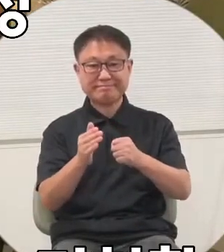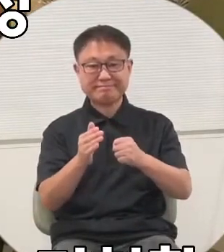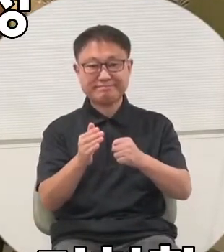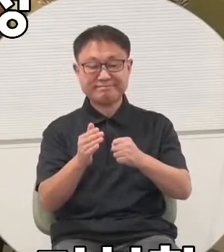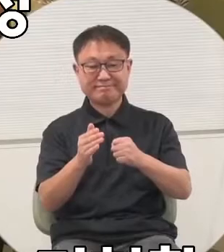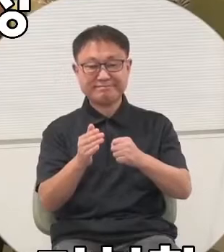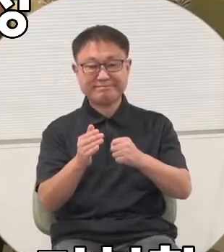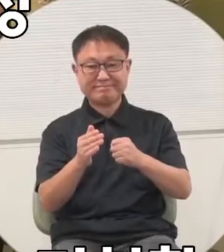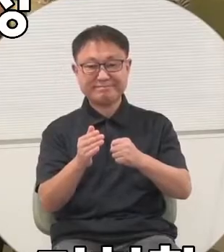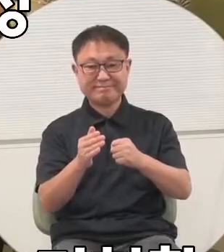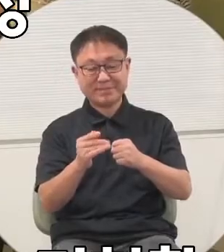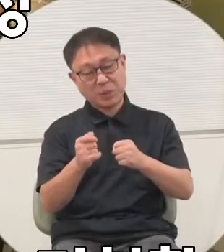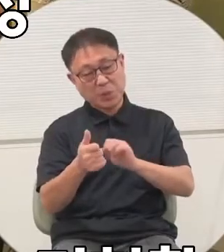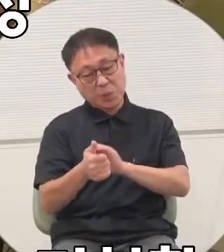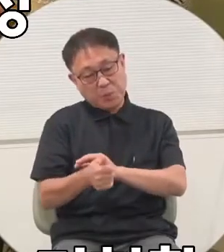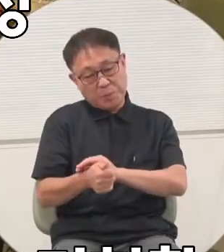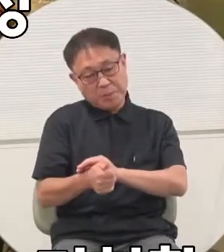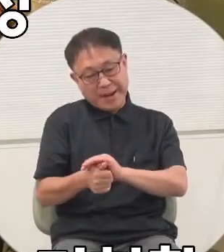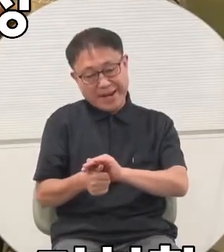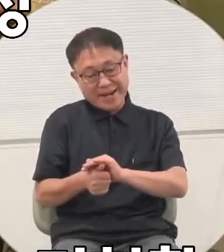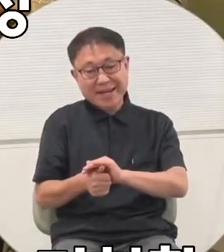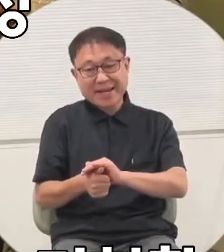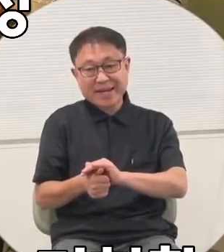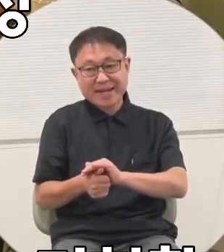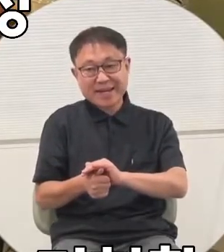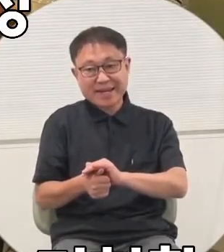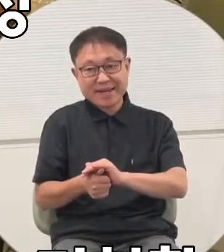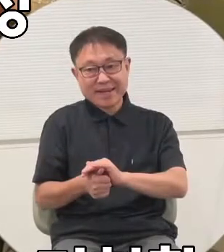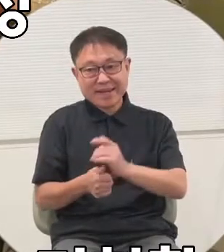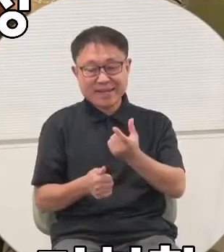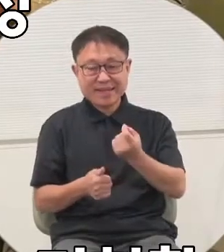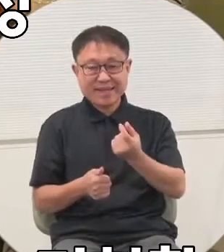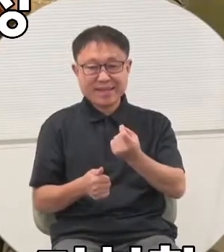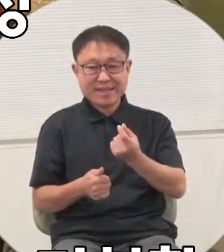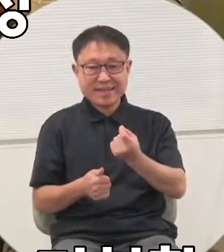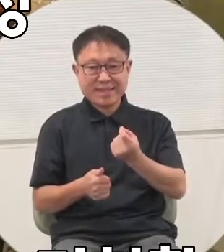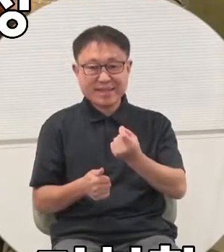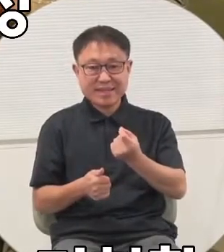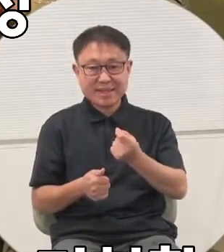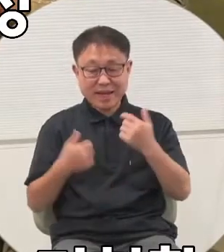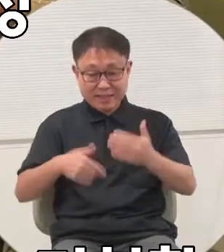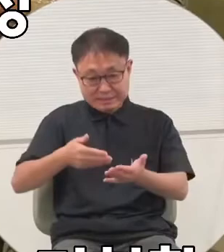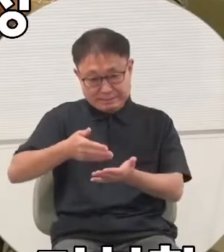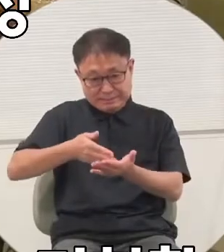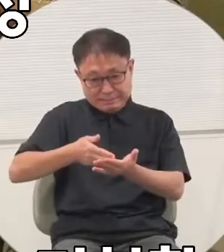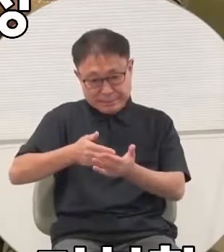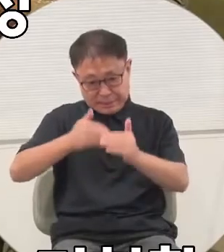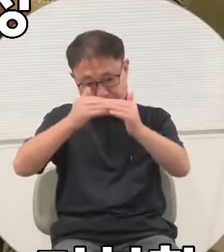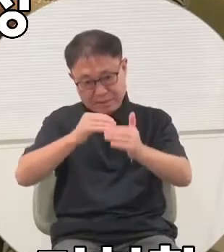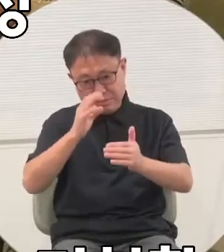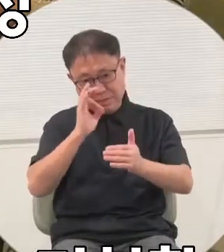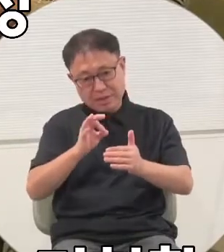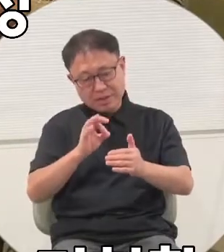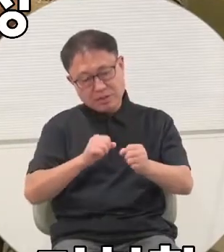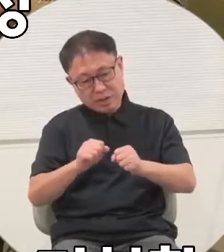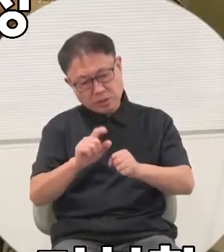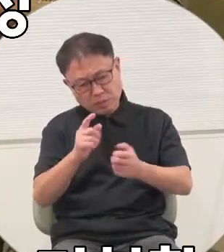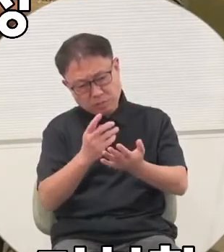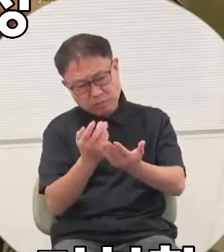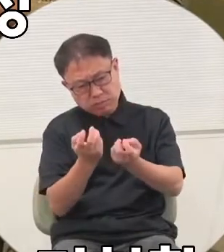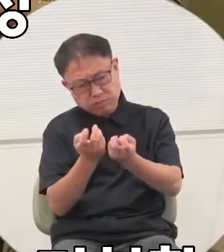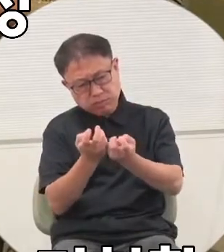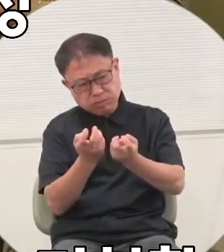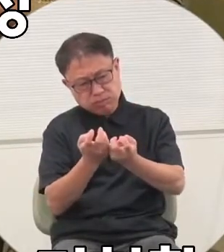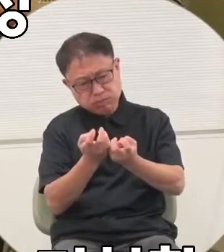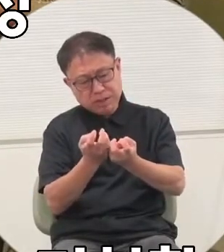이제 사려야 되는 그리고 이제 어쨌든 뉴스를 항상 지켜보면서 우리의 활동을 어떻게